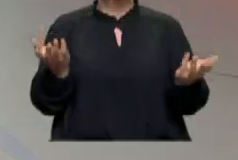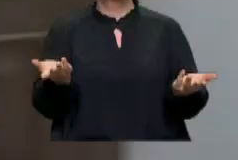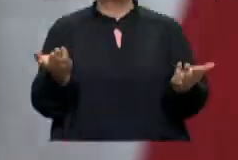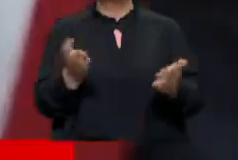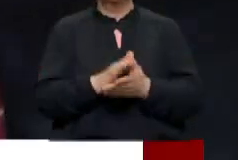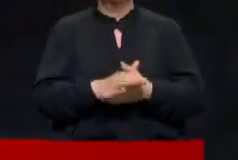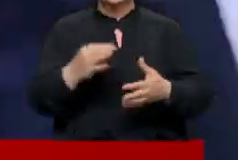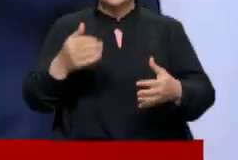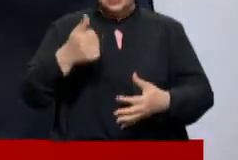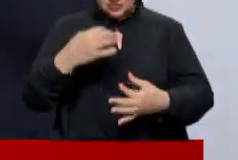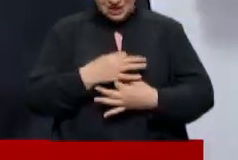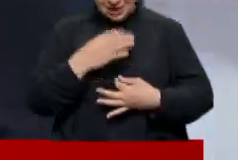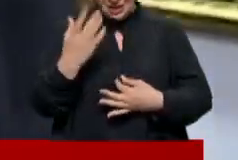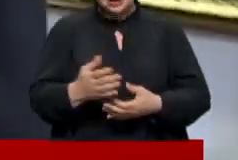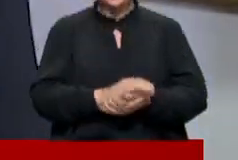Başkanım saygılar